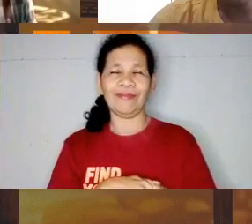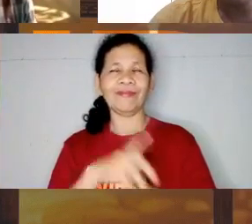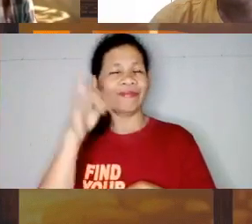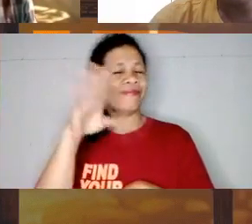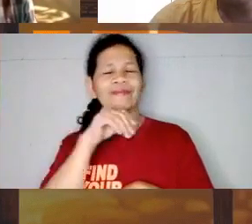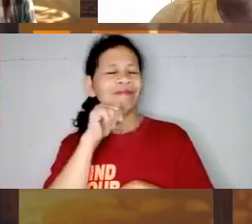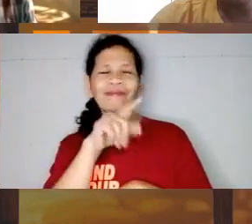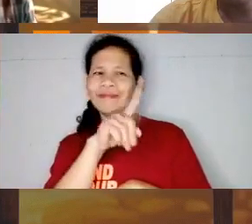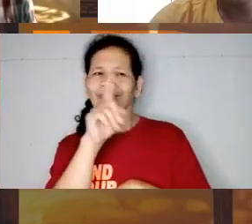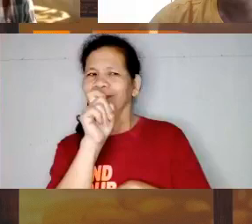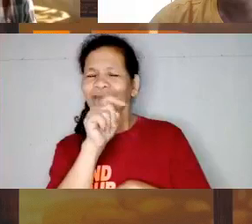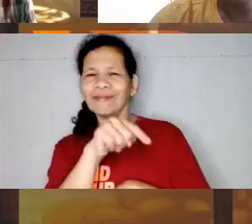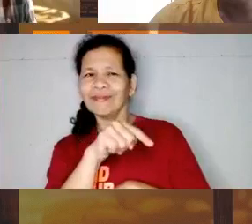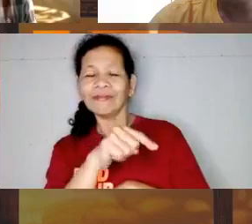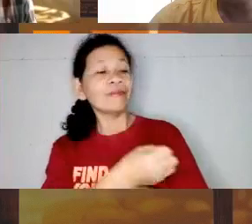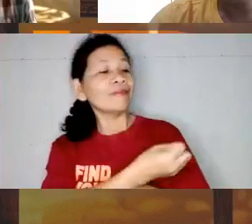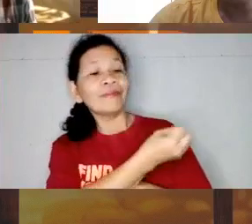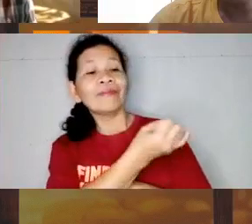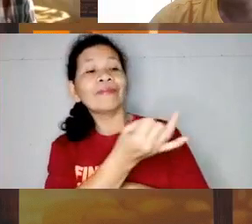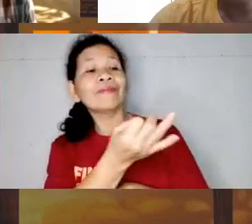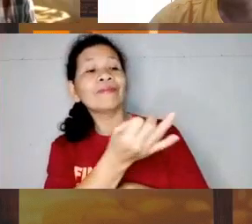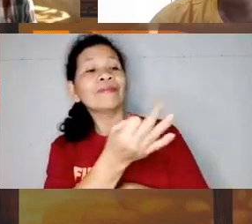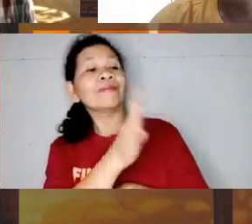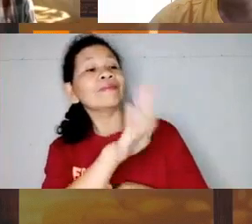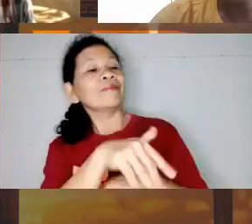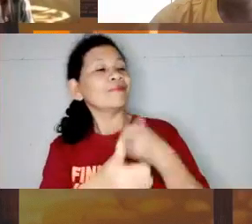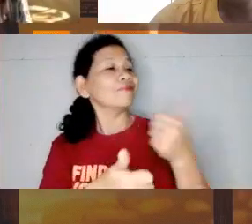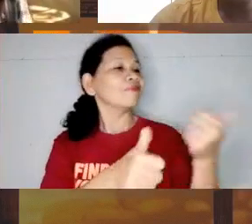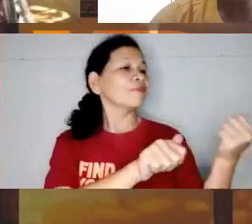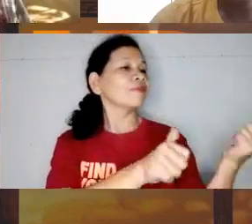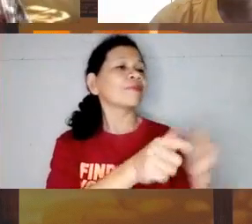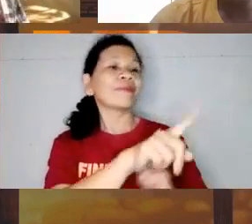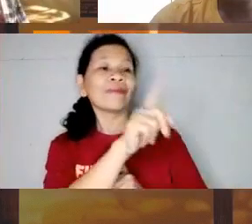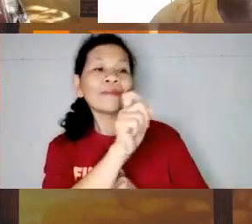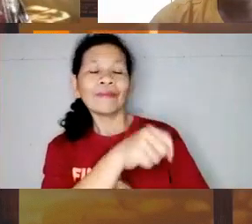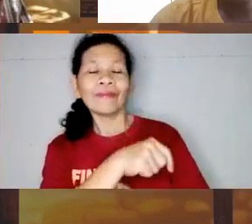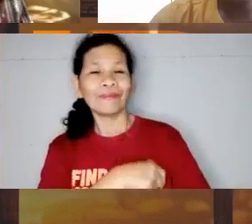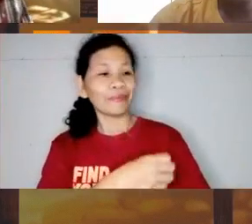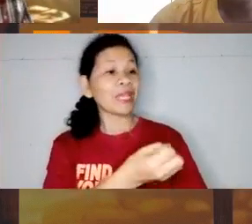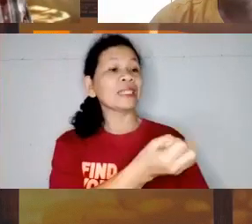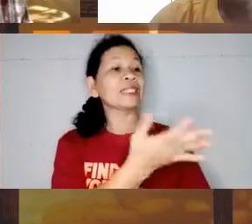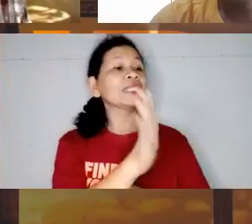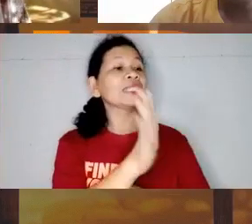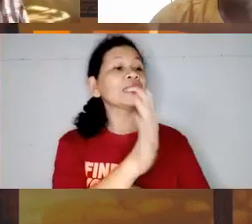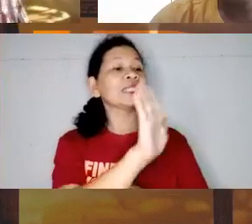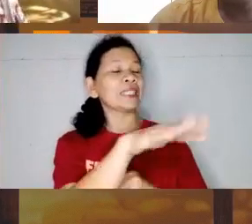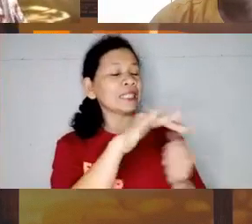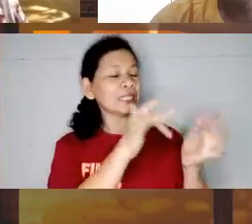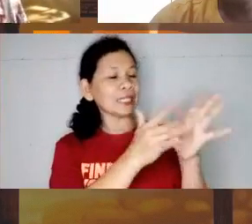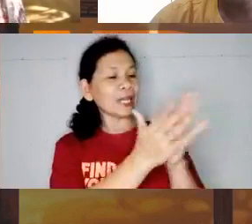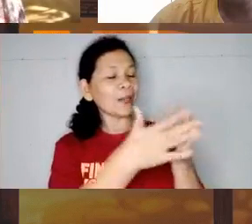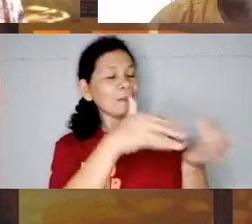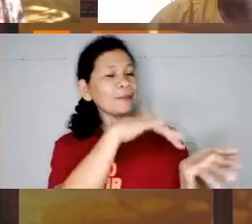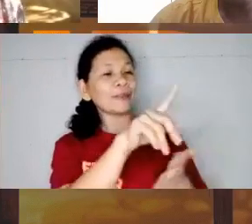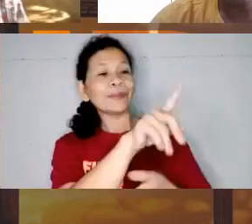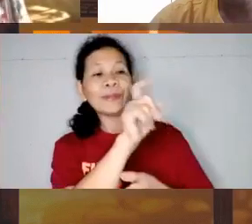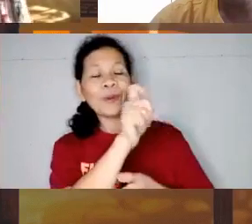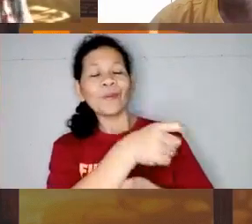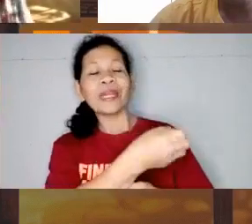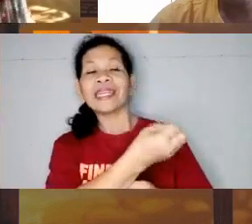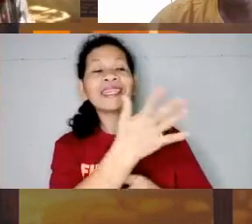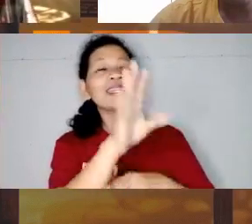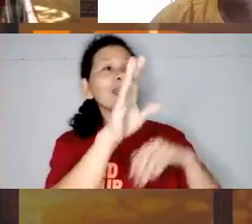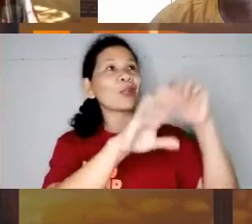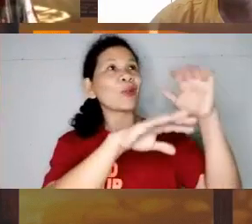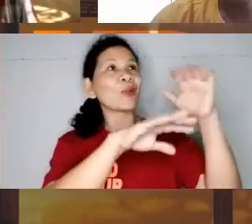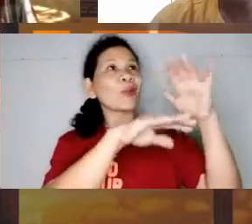lingkod, o ilan ba ang iyong baptism, o ilan ba ang iyong na Bible study, ilan ba ang natayo mong